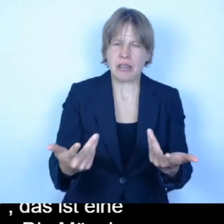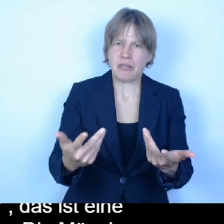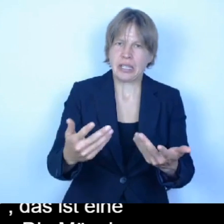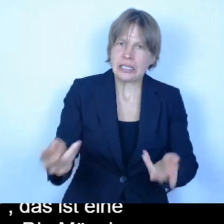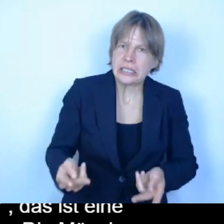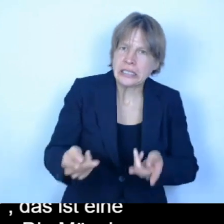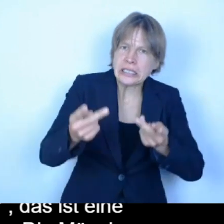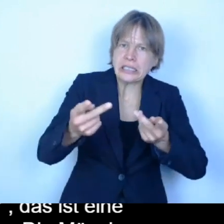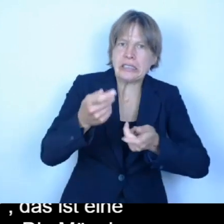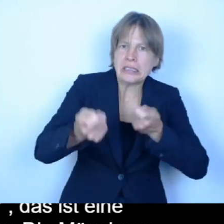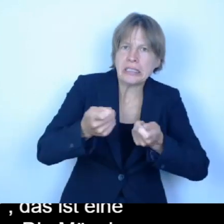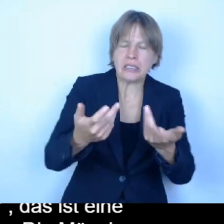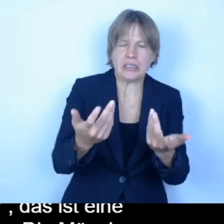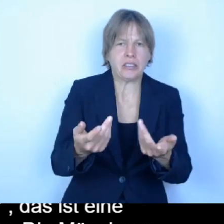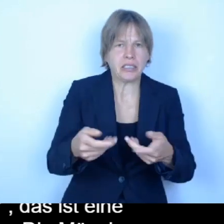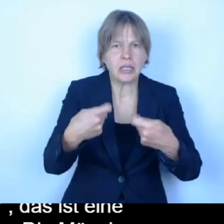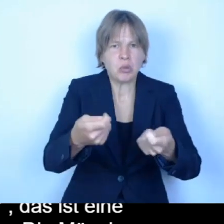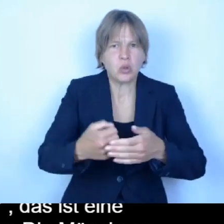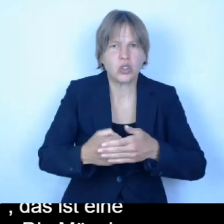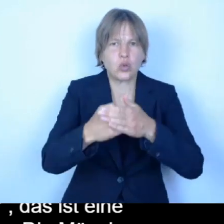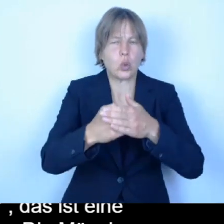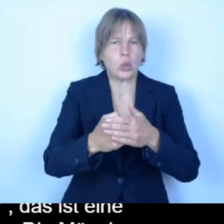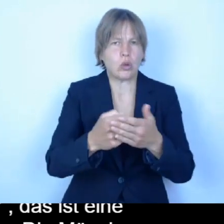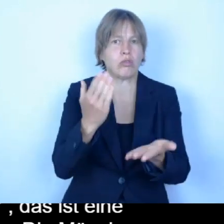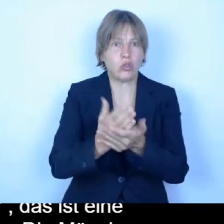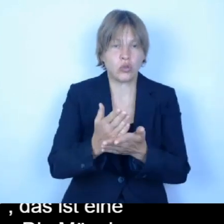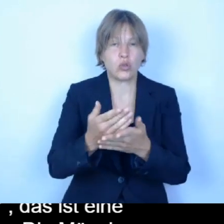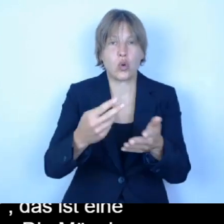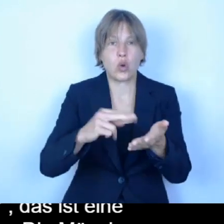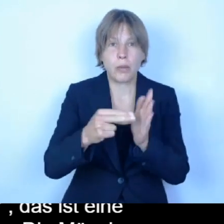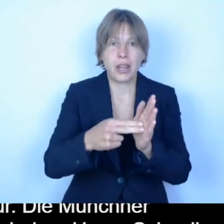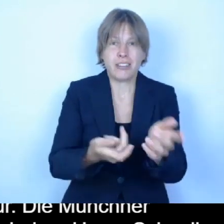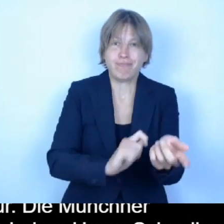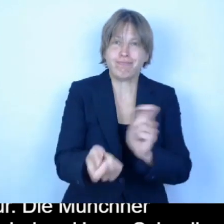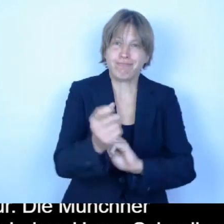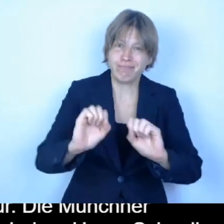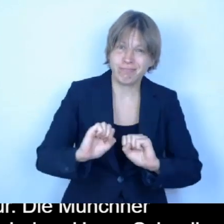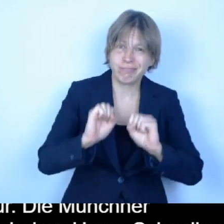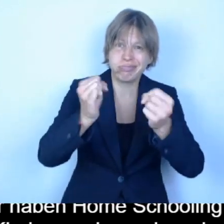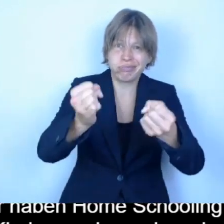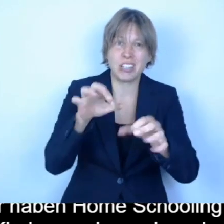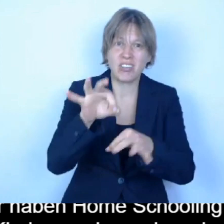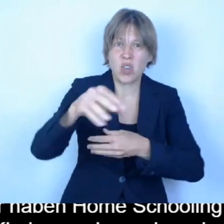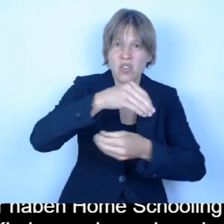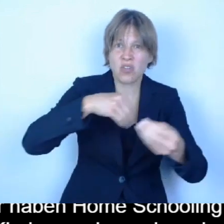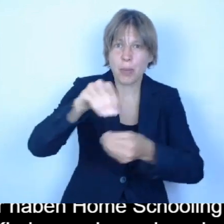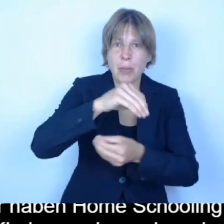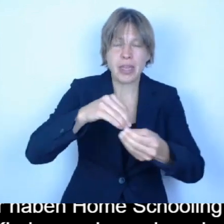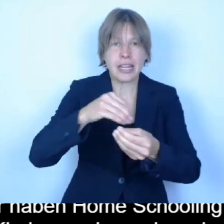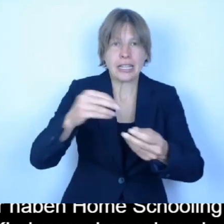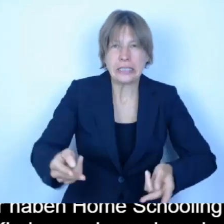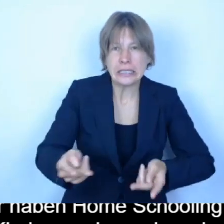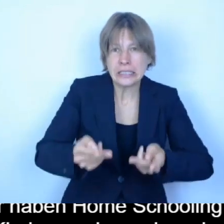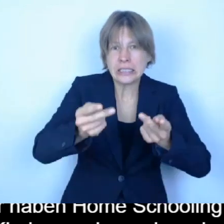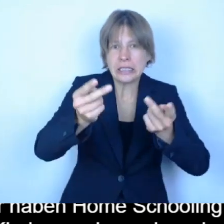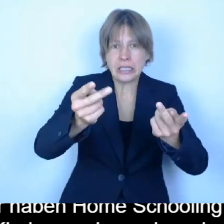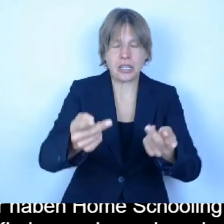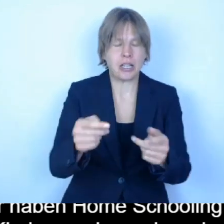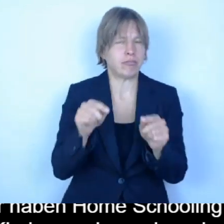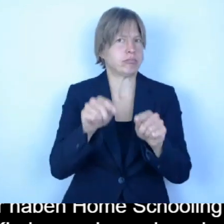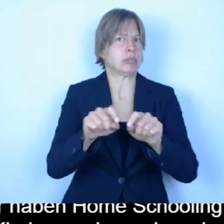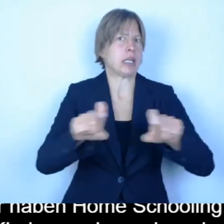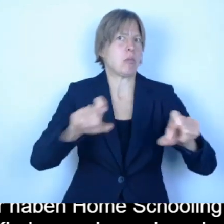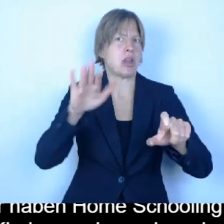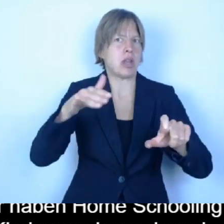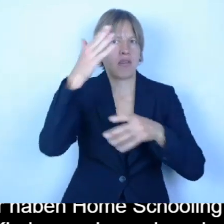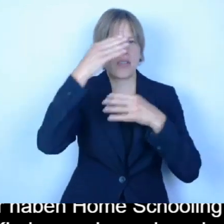besonders ein Thema, was wir nicht vergessen sollten in dem ganzen Kulturbetrieb. Definitiv. Sie wissen ja, dass ich gerade bei der